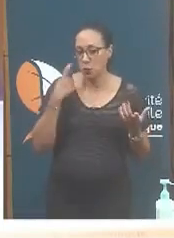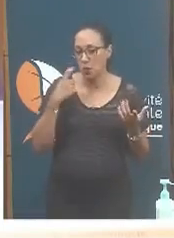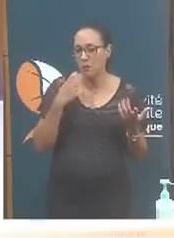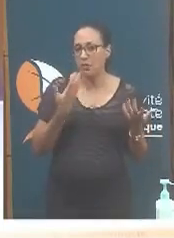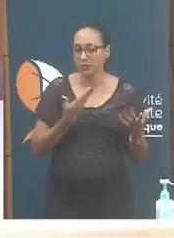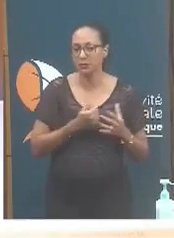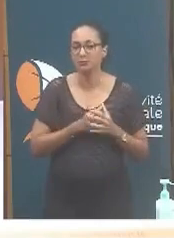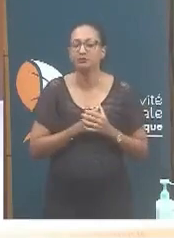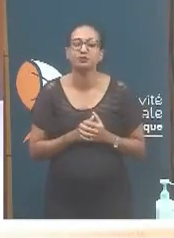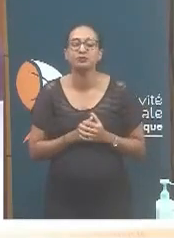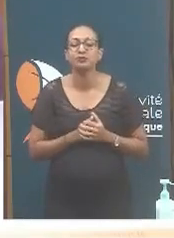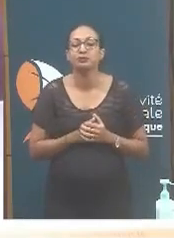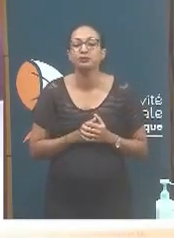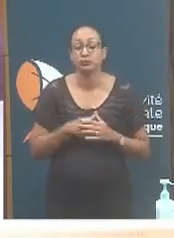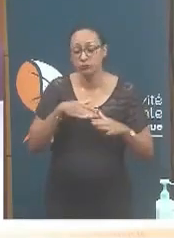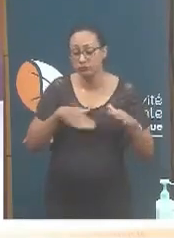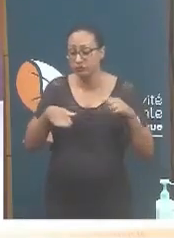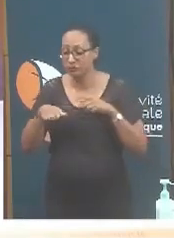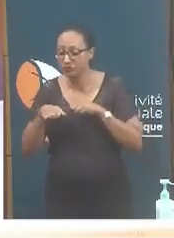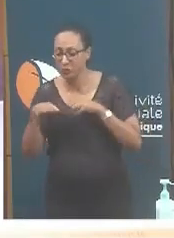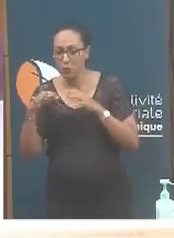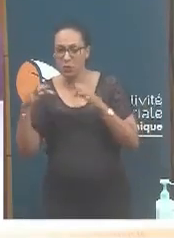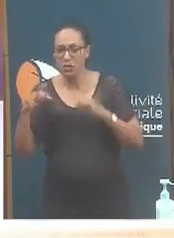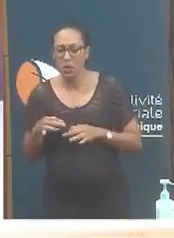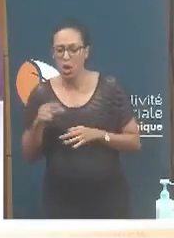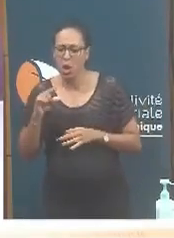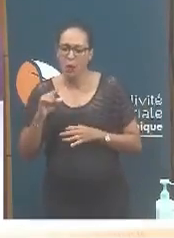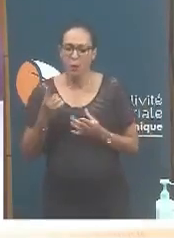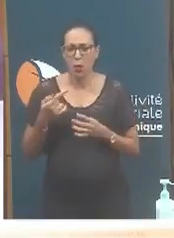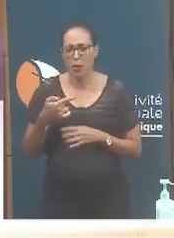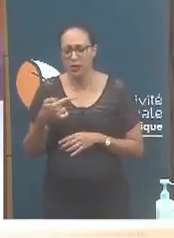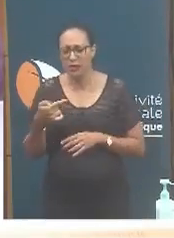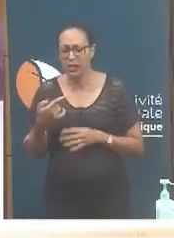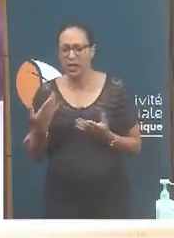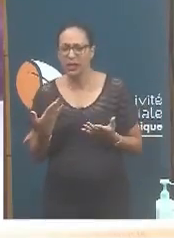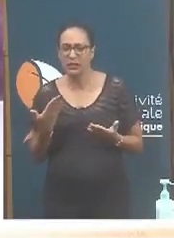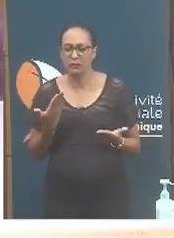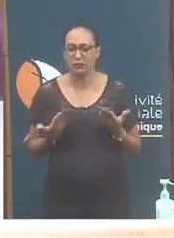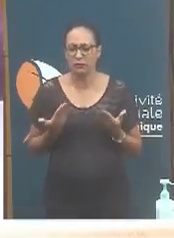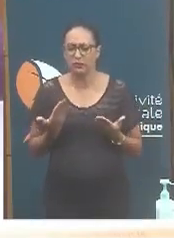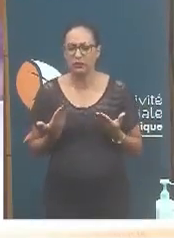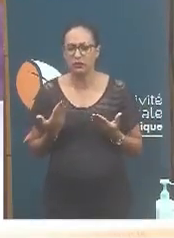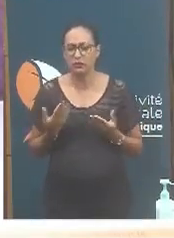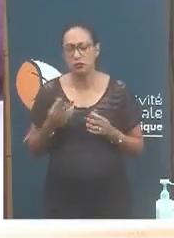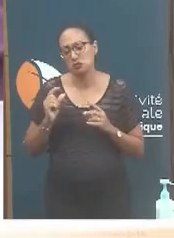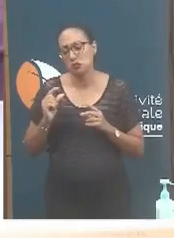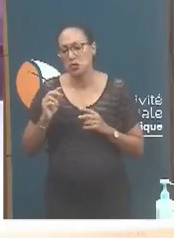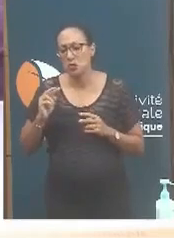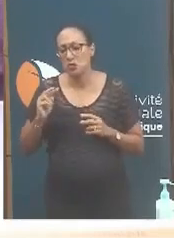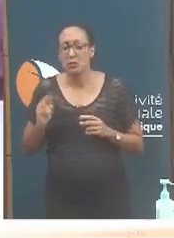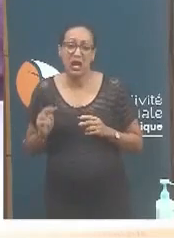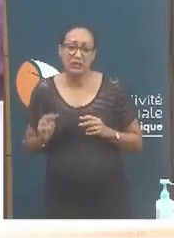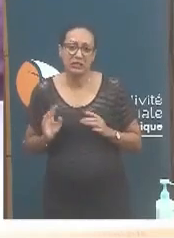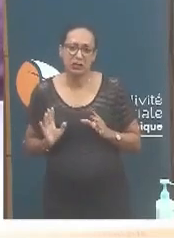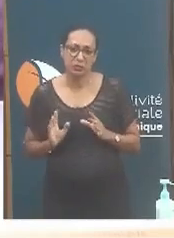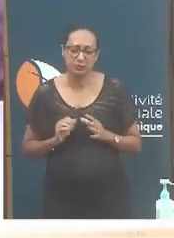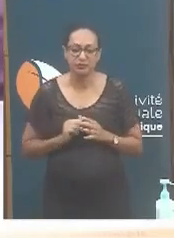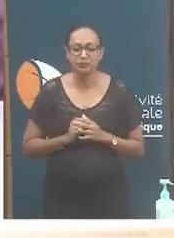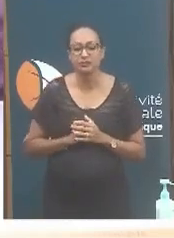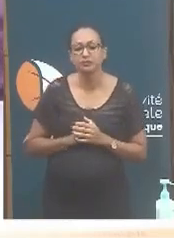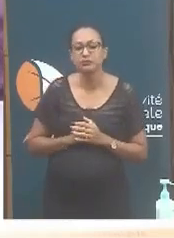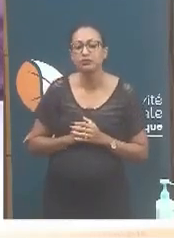la partie budgétaire un peu plus pessimiste et même peut-être à la limite un peu plus réaliste. Si nous